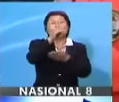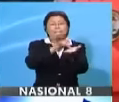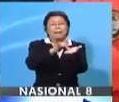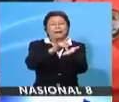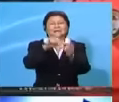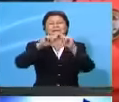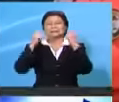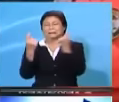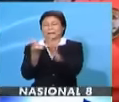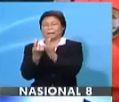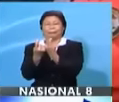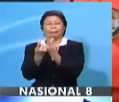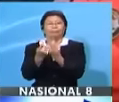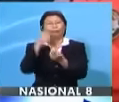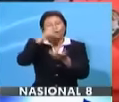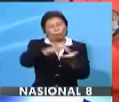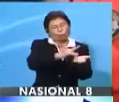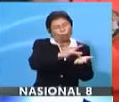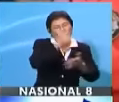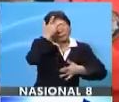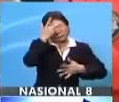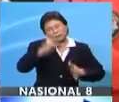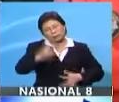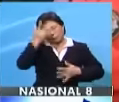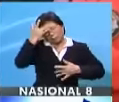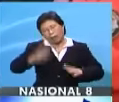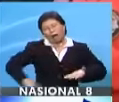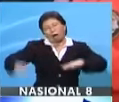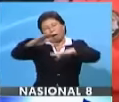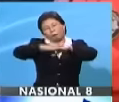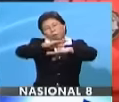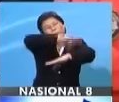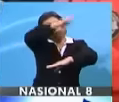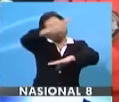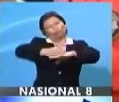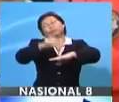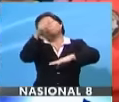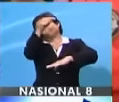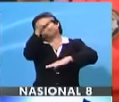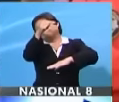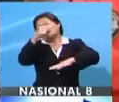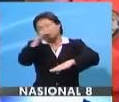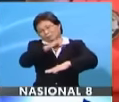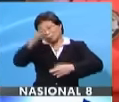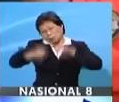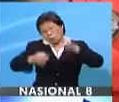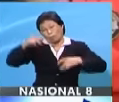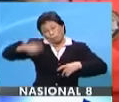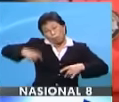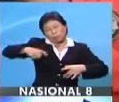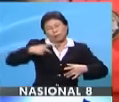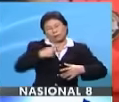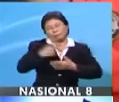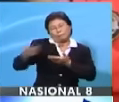buat rawatan ke atas pesakit-pesakit yang ada di atas sana dan juga kalau diperlukan kita akan bawa